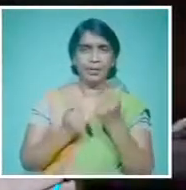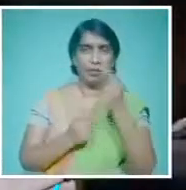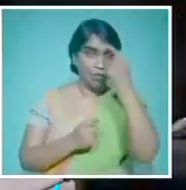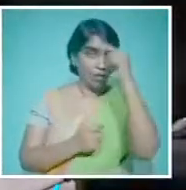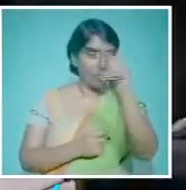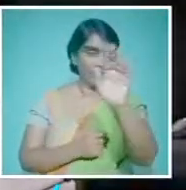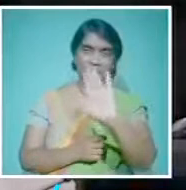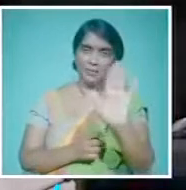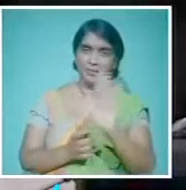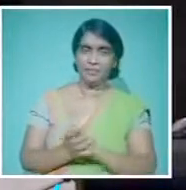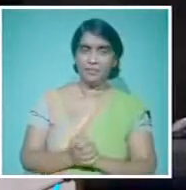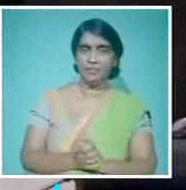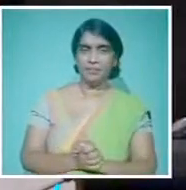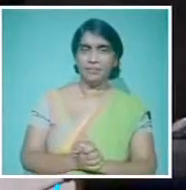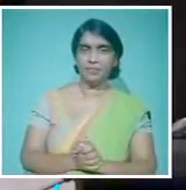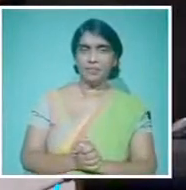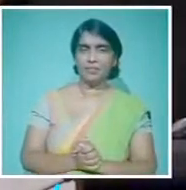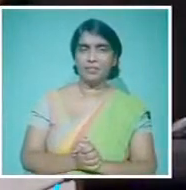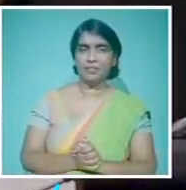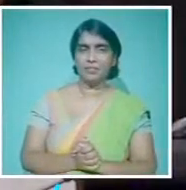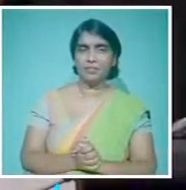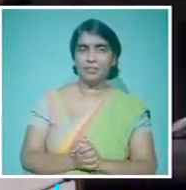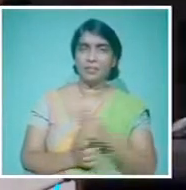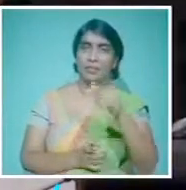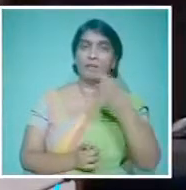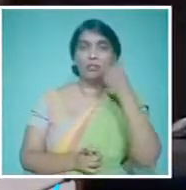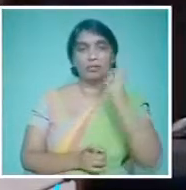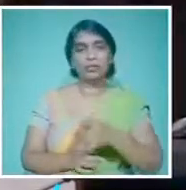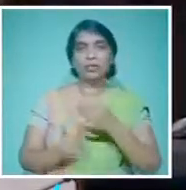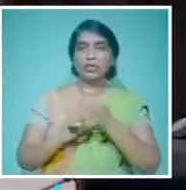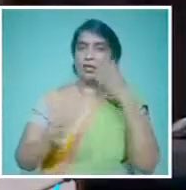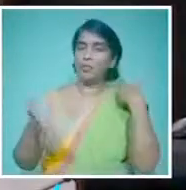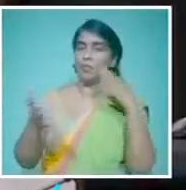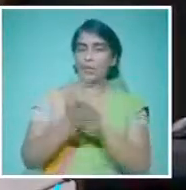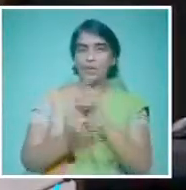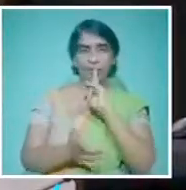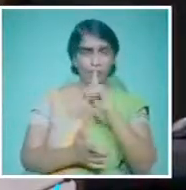ni? Oh tu mak yang kiu ane bohong, mereka enggak ikhila, elah pun tu mak tekka,